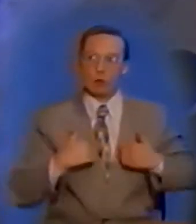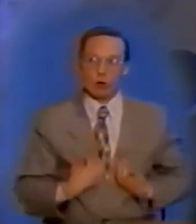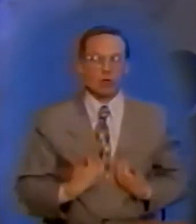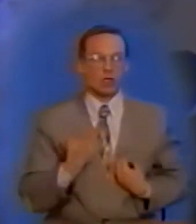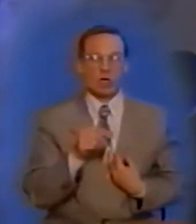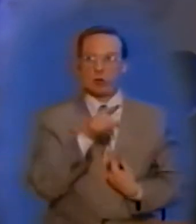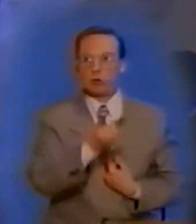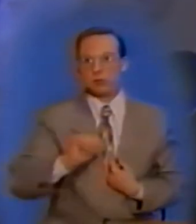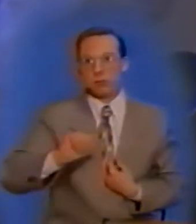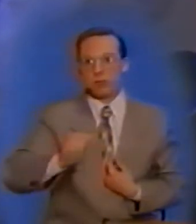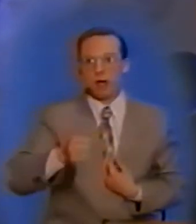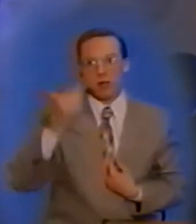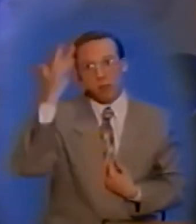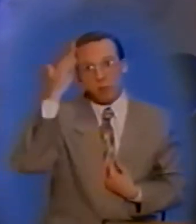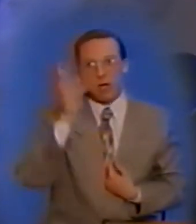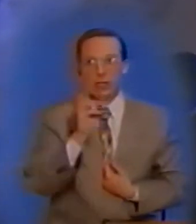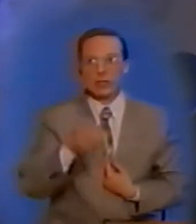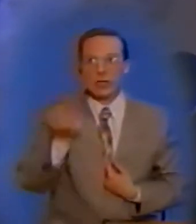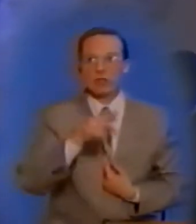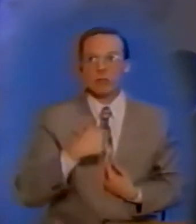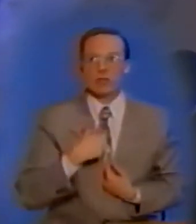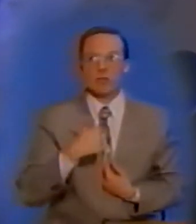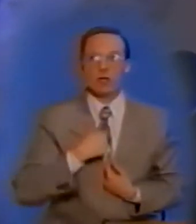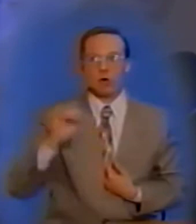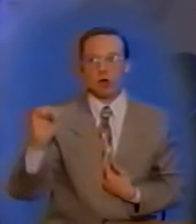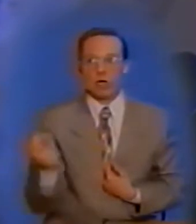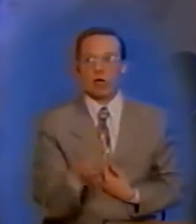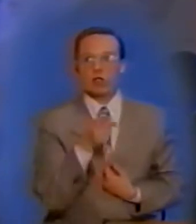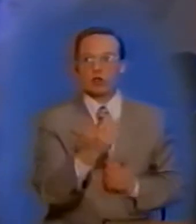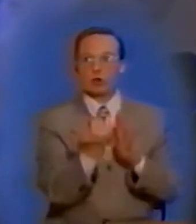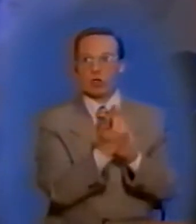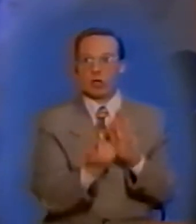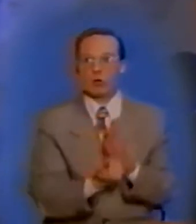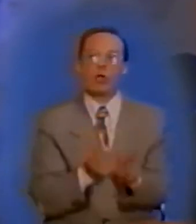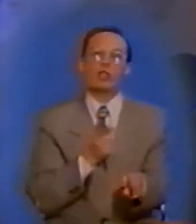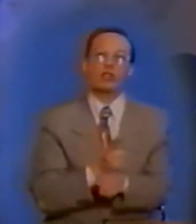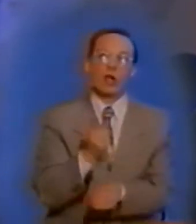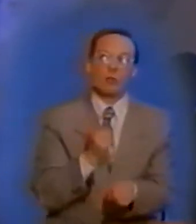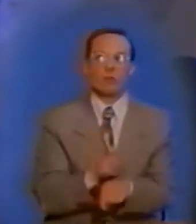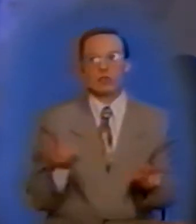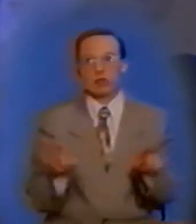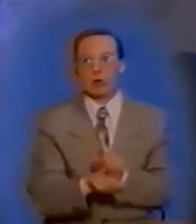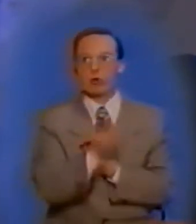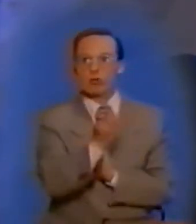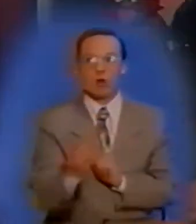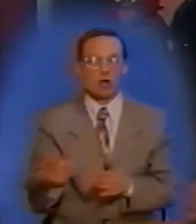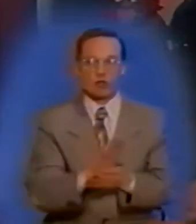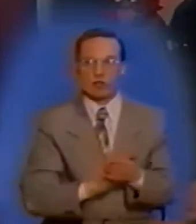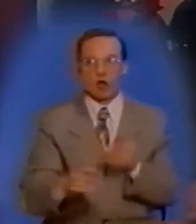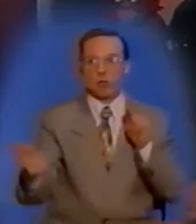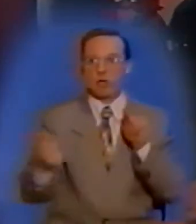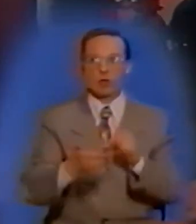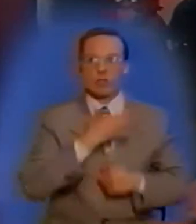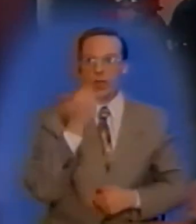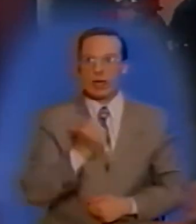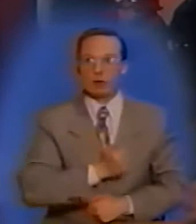jūs pirma pamanėt, kad mes su mano kolega šitoj laidoj šaipėmės iš tokių žmonių. Man tai aš visiškai nieko prieš jos neturiu